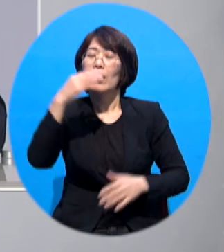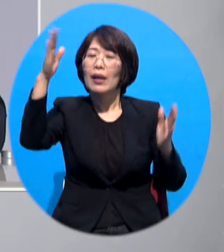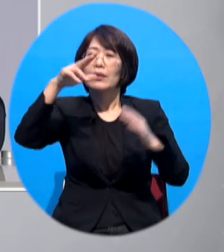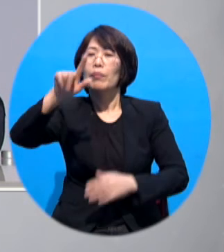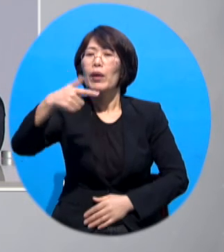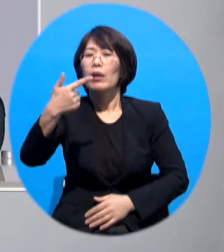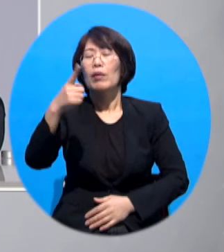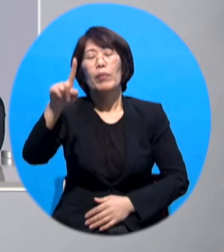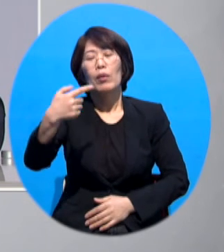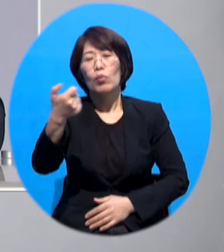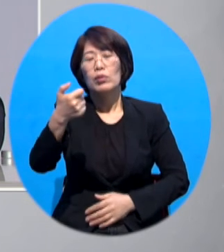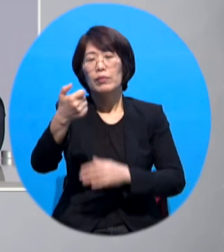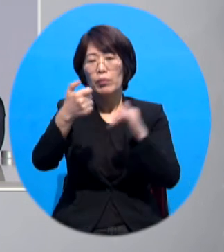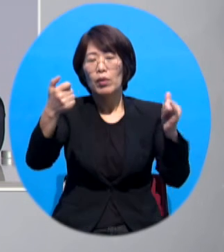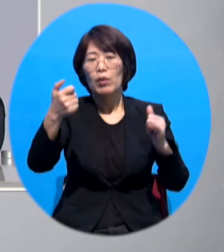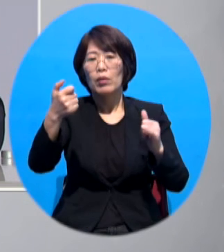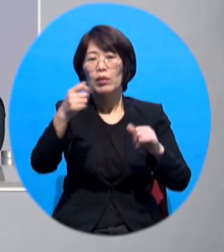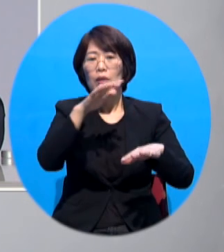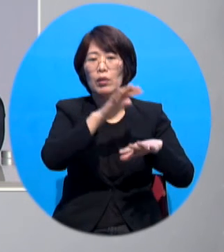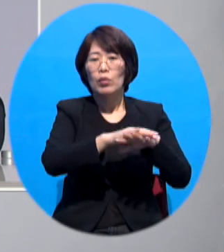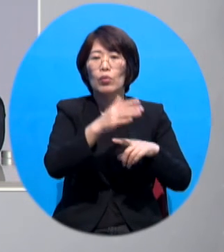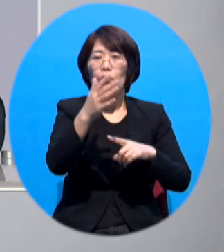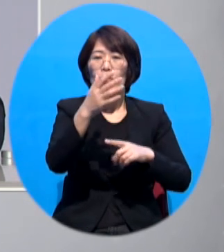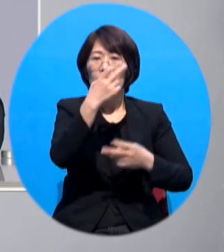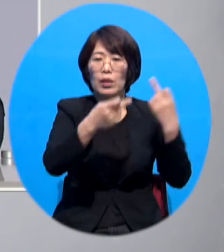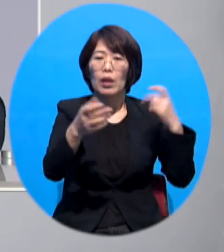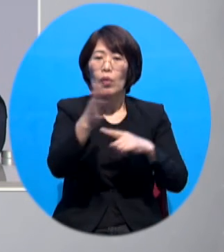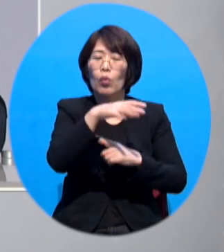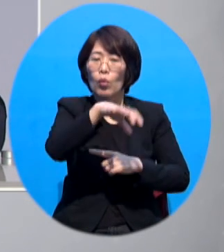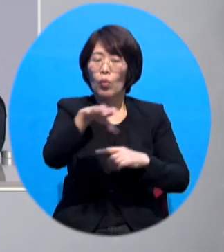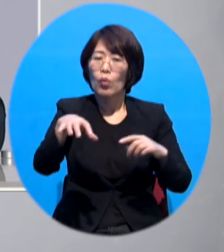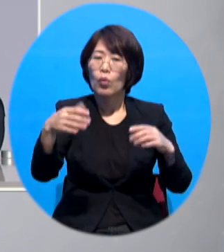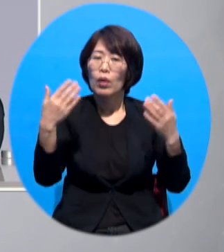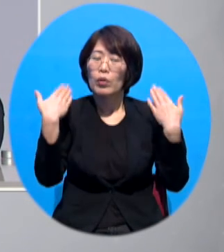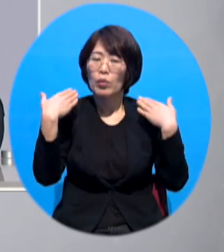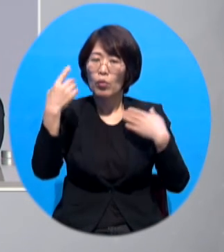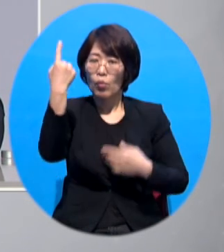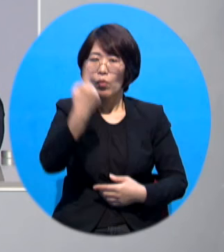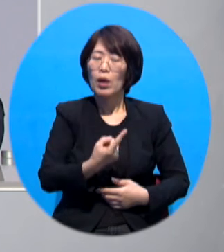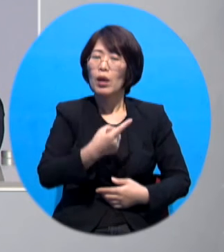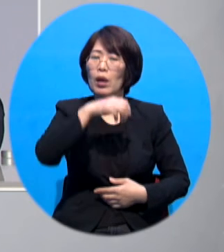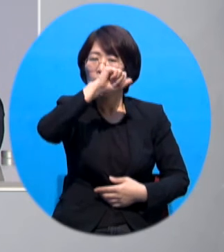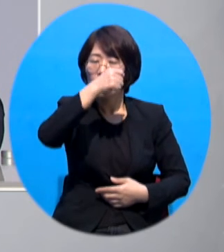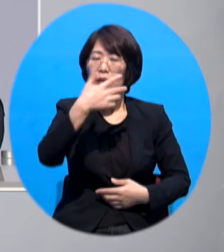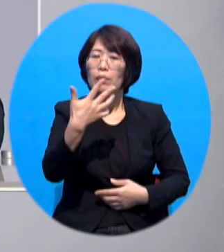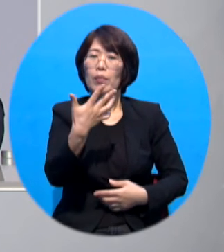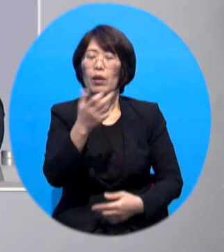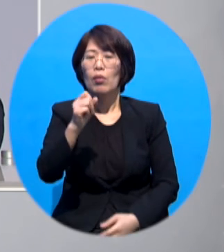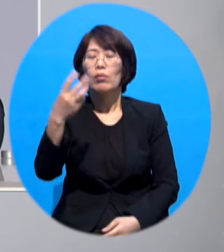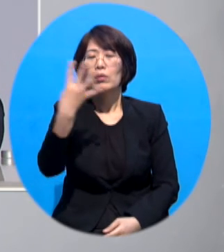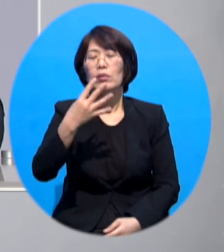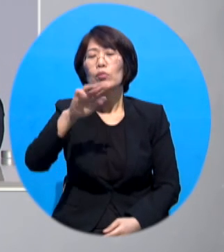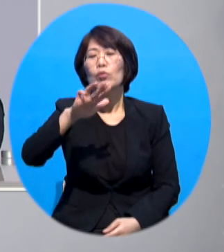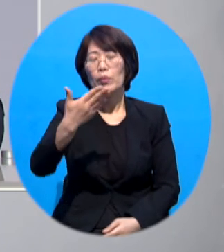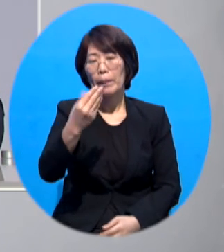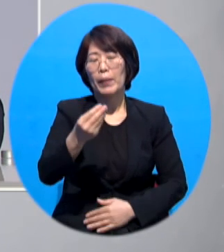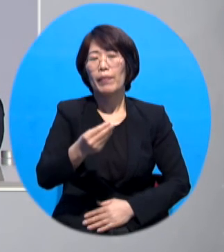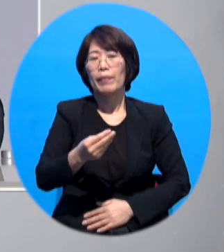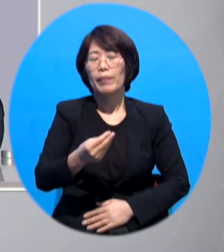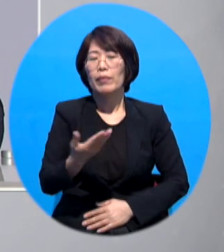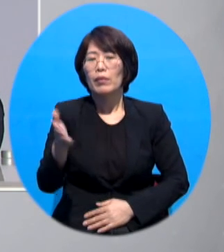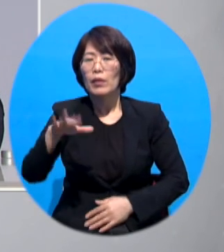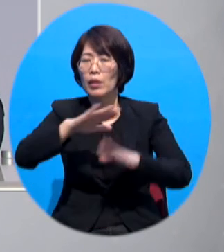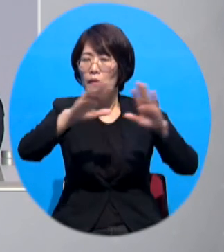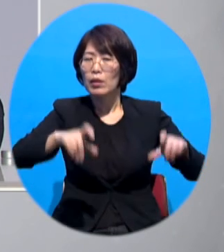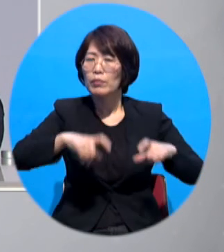올해 마련한 농사 노천 유학 예산은 8억 4천 9백 만원 입니다 근데 전남의